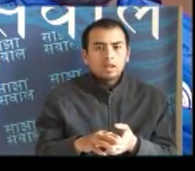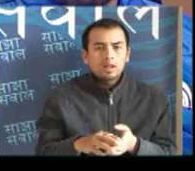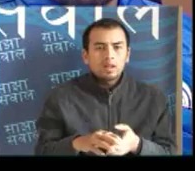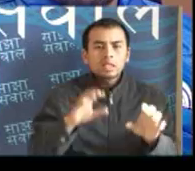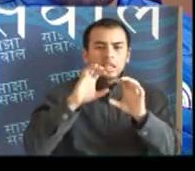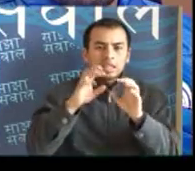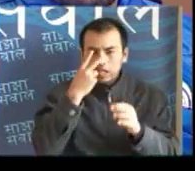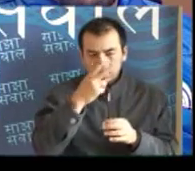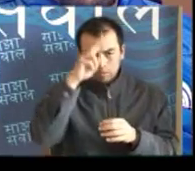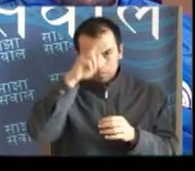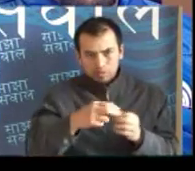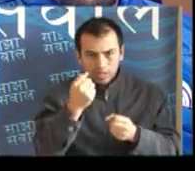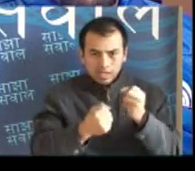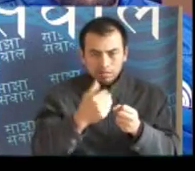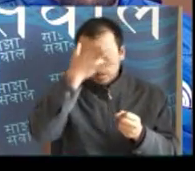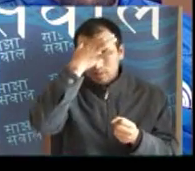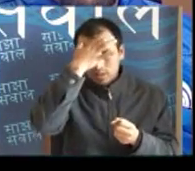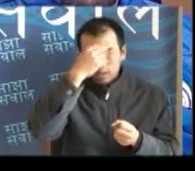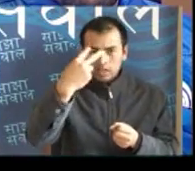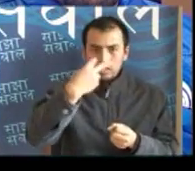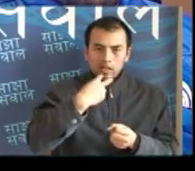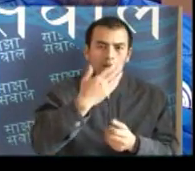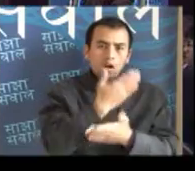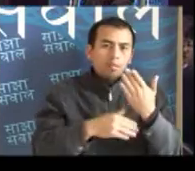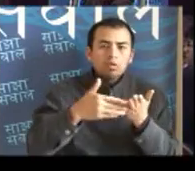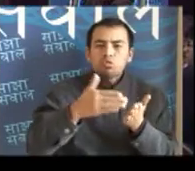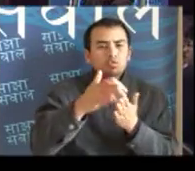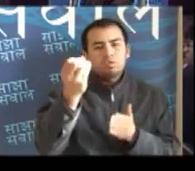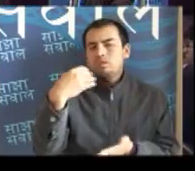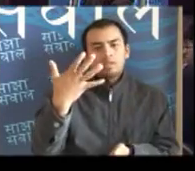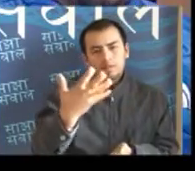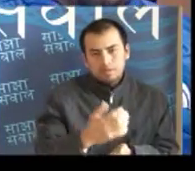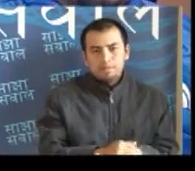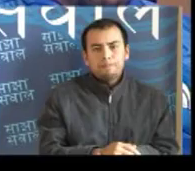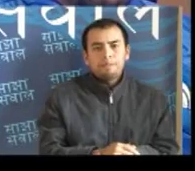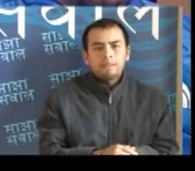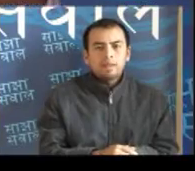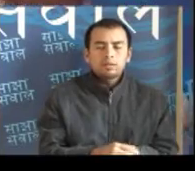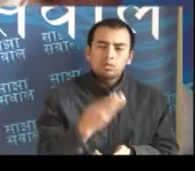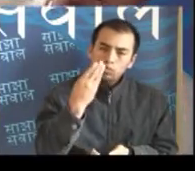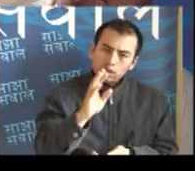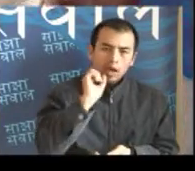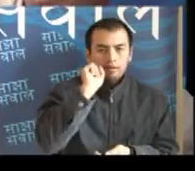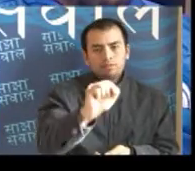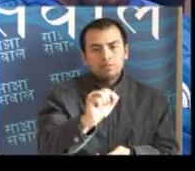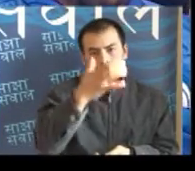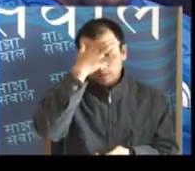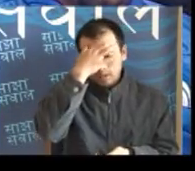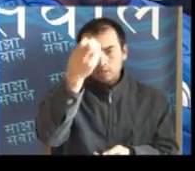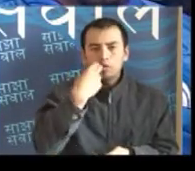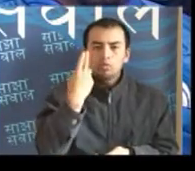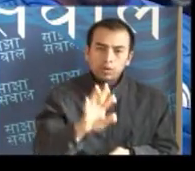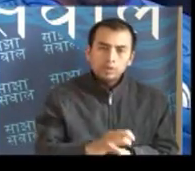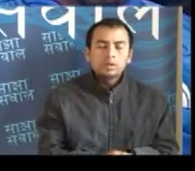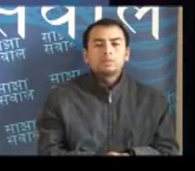हामी बैराहरू हेर्दाखेरि राम्रो भएको हुनाले हामीलाई यी अपाङ्गको छुट पनि दिँदैनन्। हस्, तपाईँले आफ्नो समस्या राखिदिनु